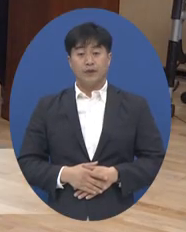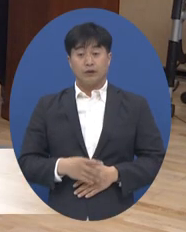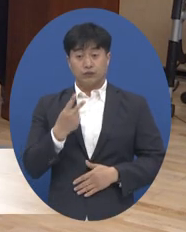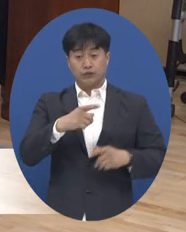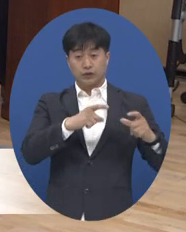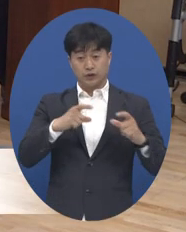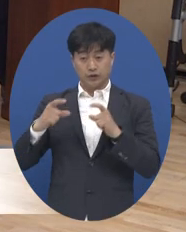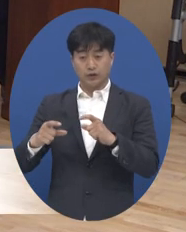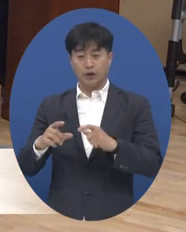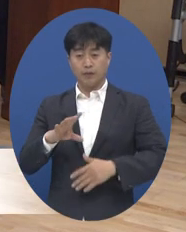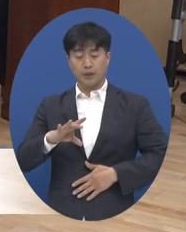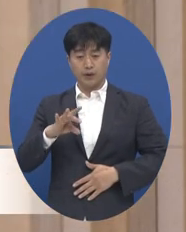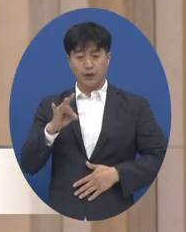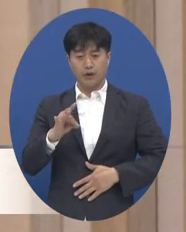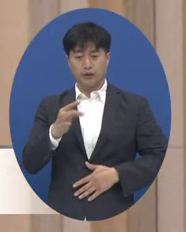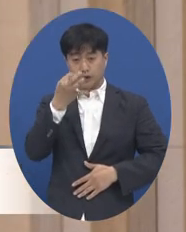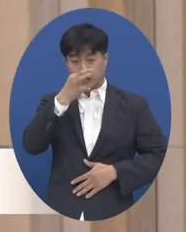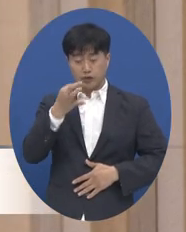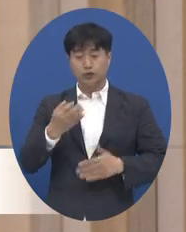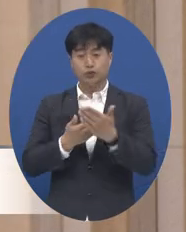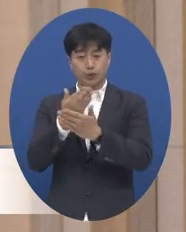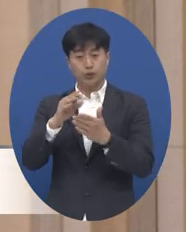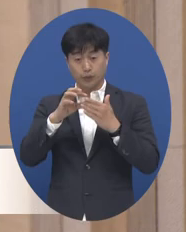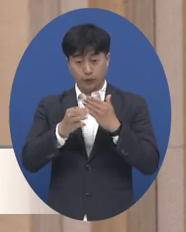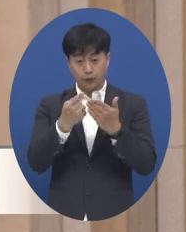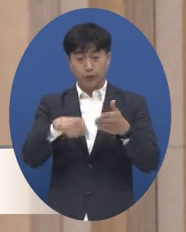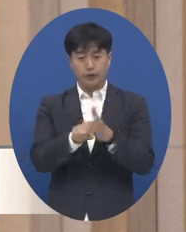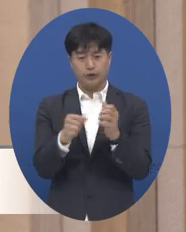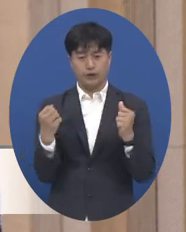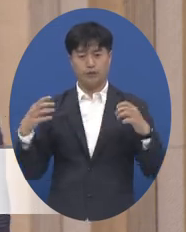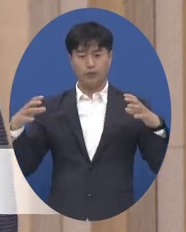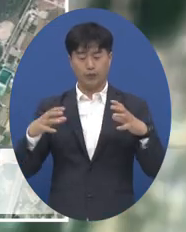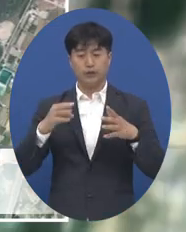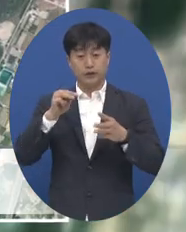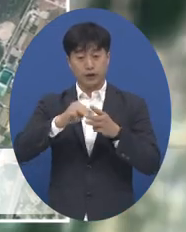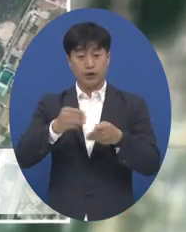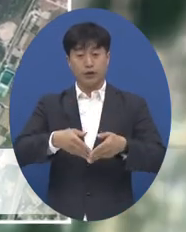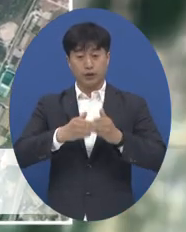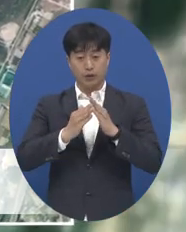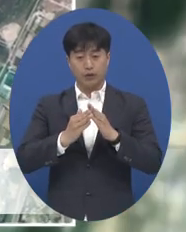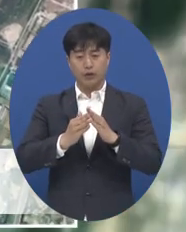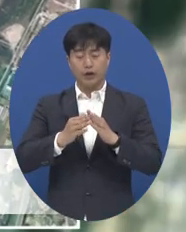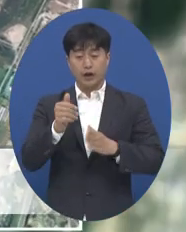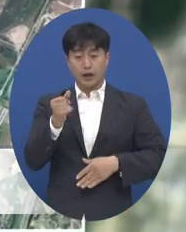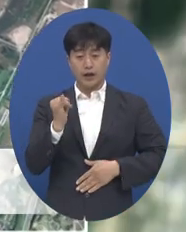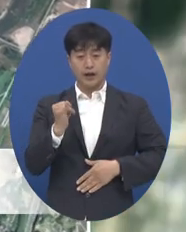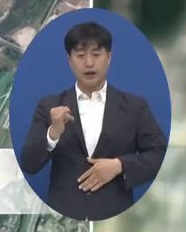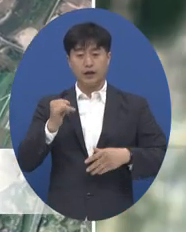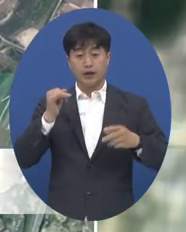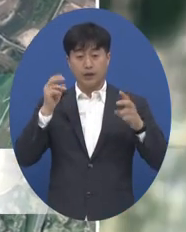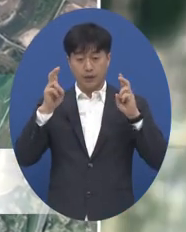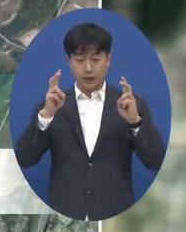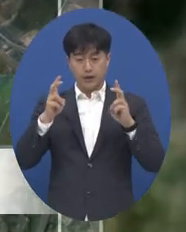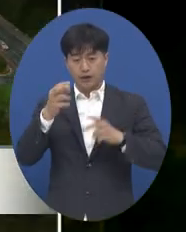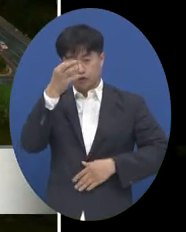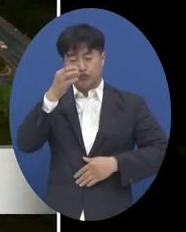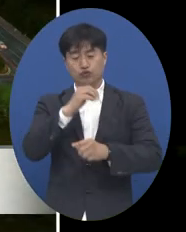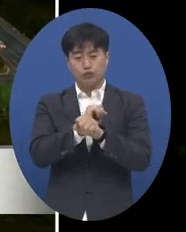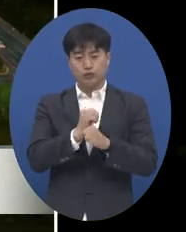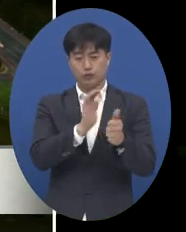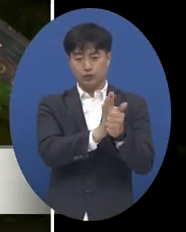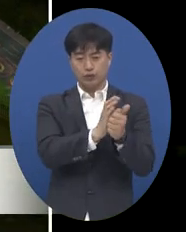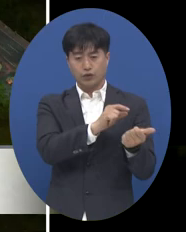토 광역 지자체 는 우선 효율적 인 교류 시스템을 위해 협력 센터를 만들고 인공지능 기업과 기술 연구를 지원하는 등